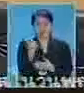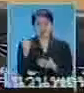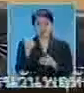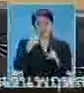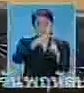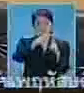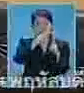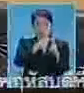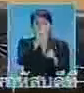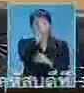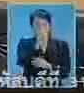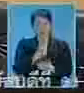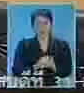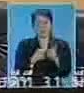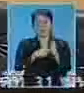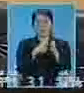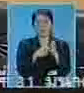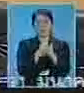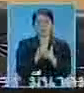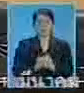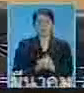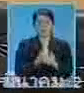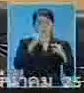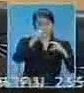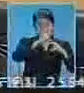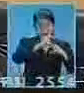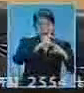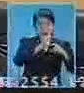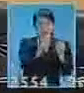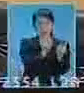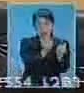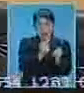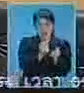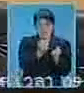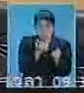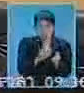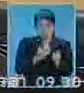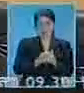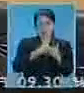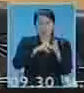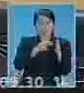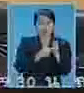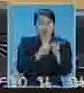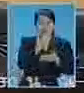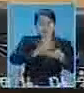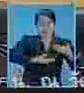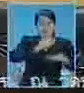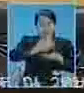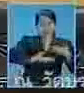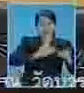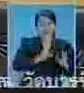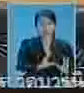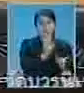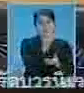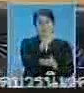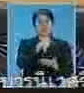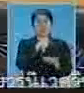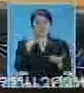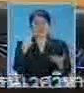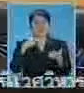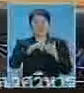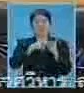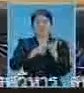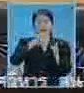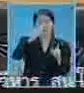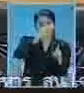ๆหรือเผื่อความการขาดทุนสลากที่เขาซื้อมาจากกองสลากและไม่สามารถที่จะจำหน่ายได้ก็เป็นหนึ่งในส